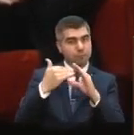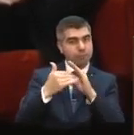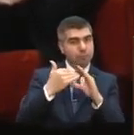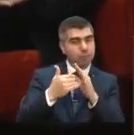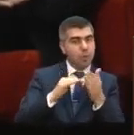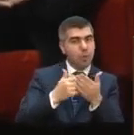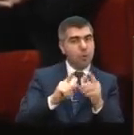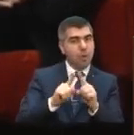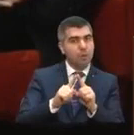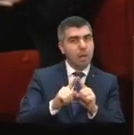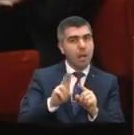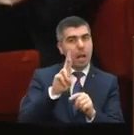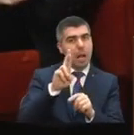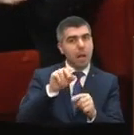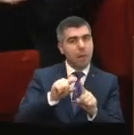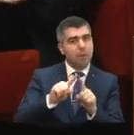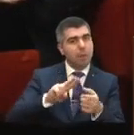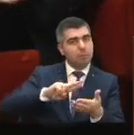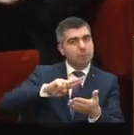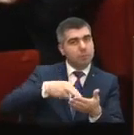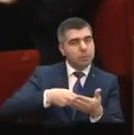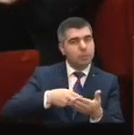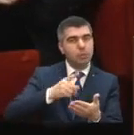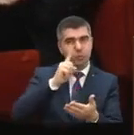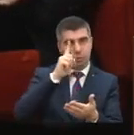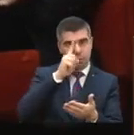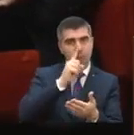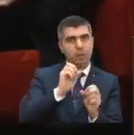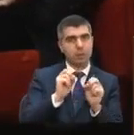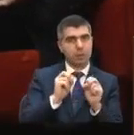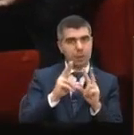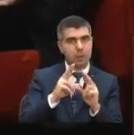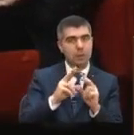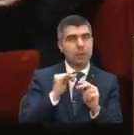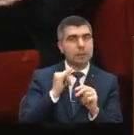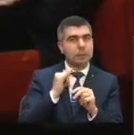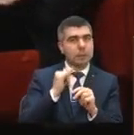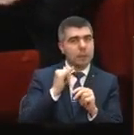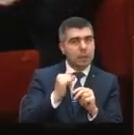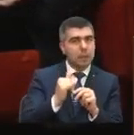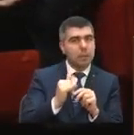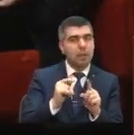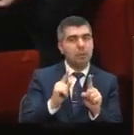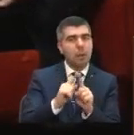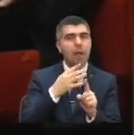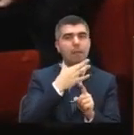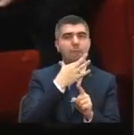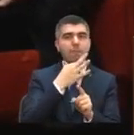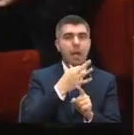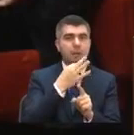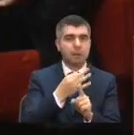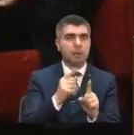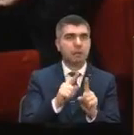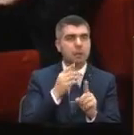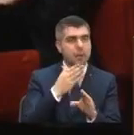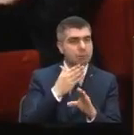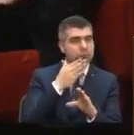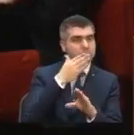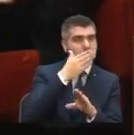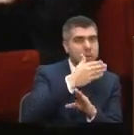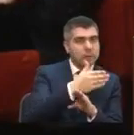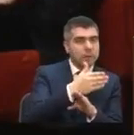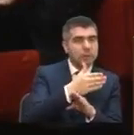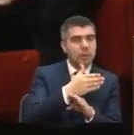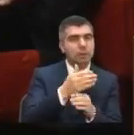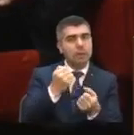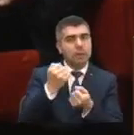اللجنة الوطنية نتخذ فيها القرار بكل تجرد وبطريقة لتتيسر الولوج للنقل